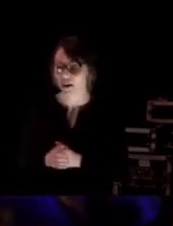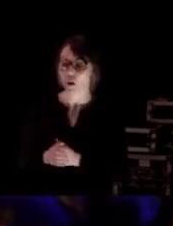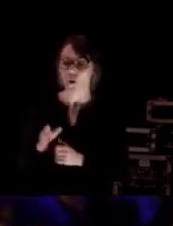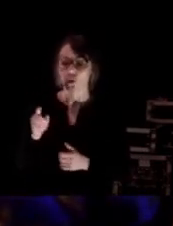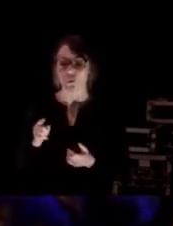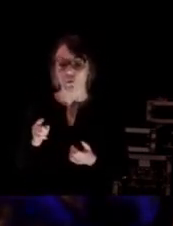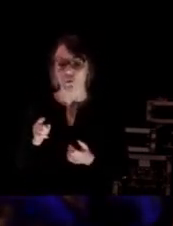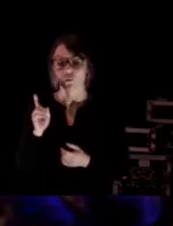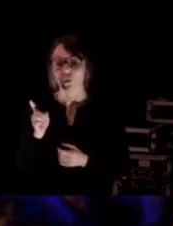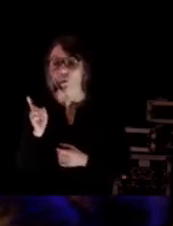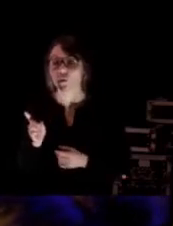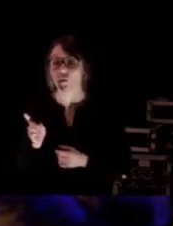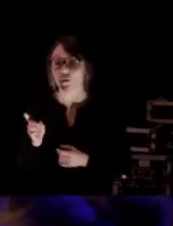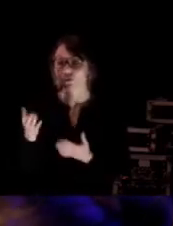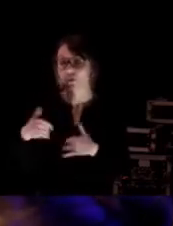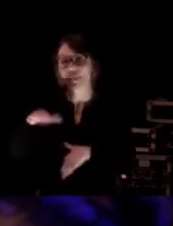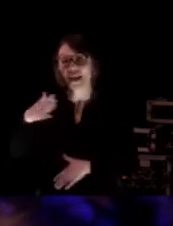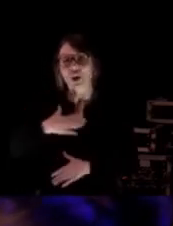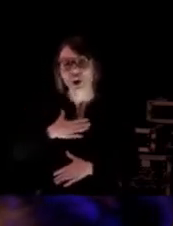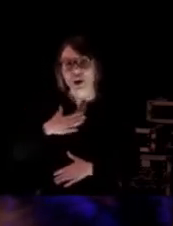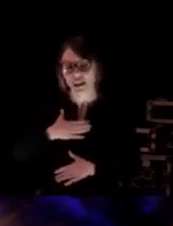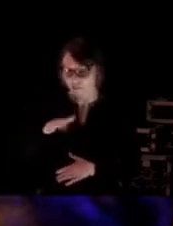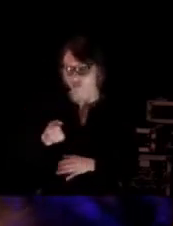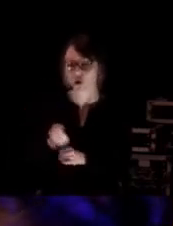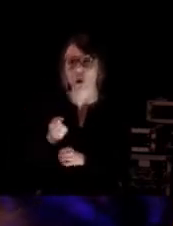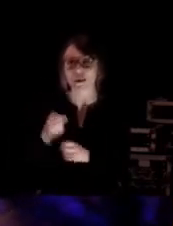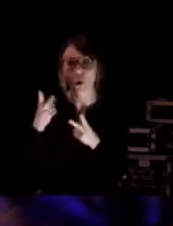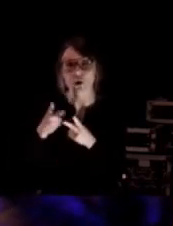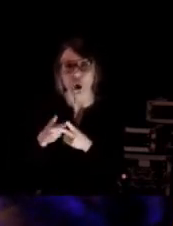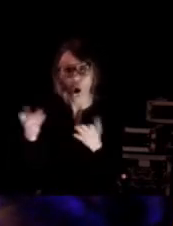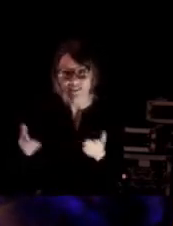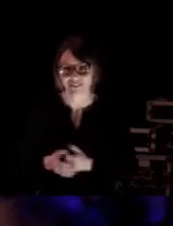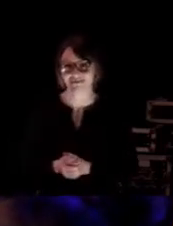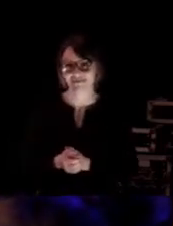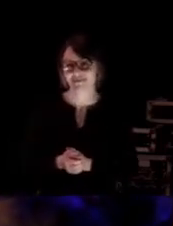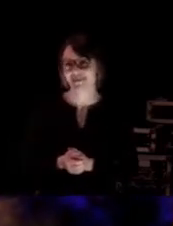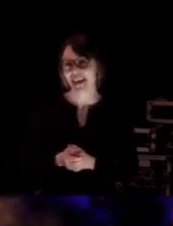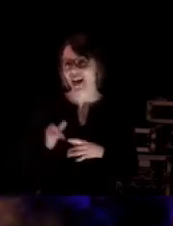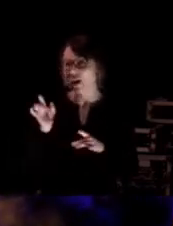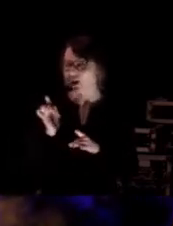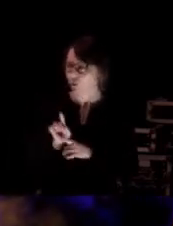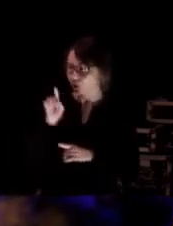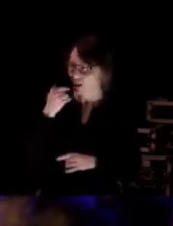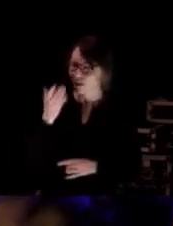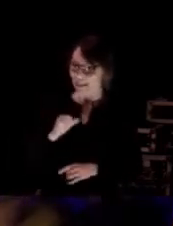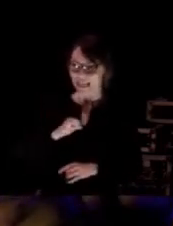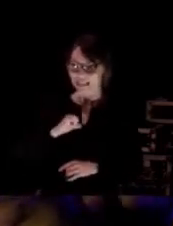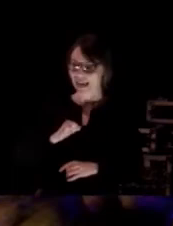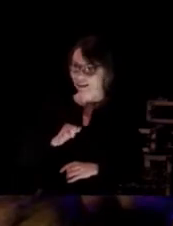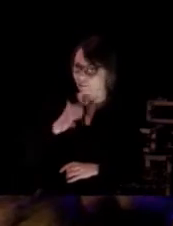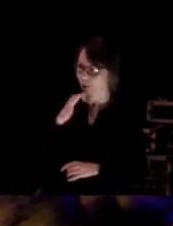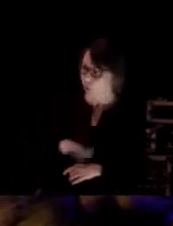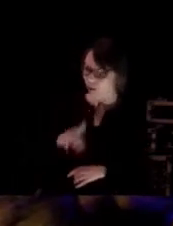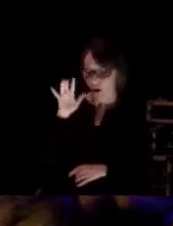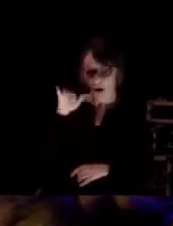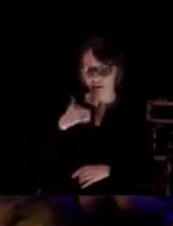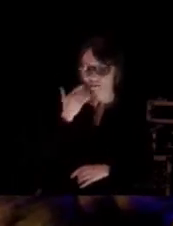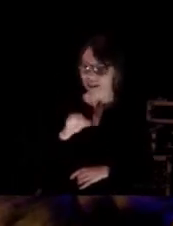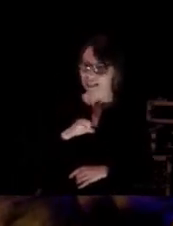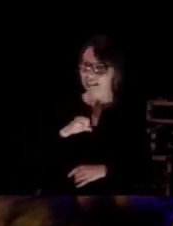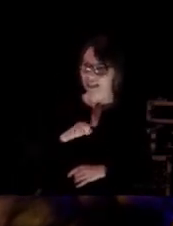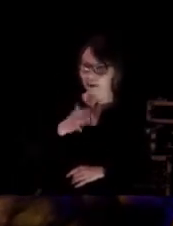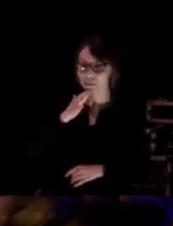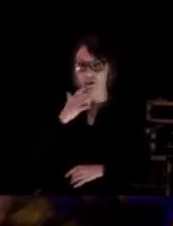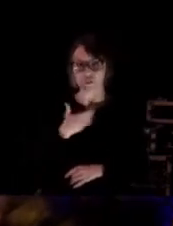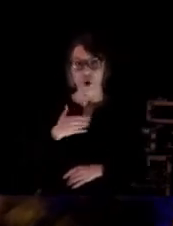da, så får du det mye hyggeligere på jobb. Ja. Og det at da kan du være deg selv, det er det vi snakker om, da kan du være deg selv. Vi snakker